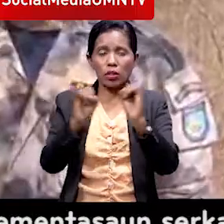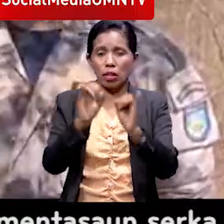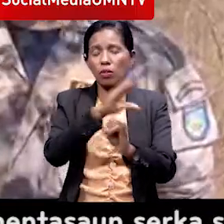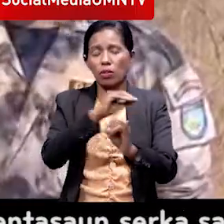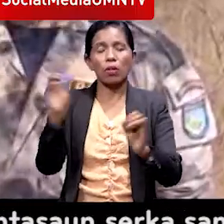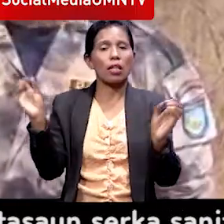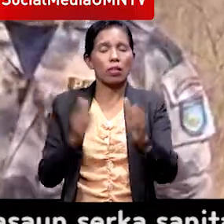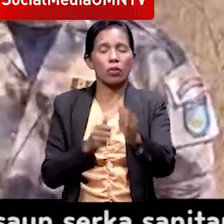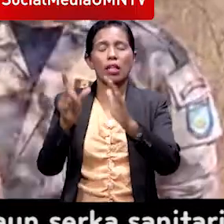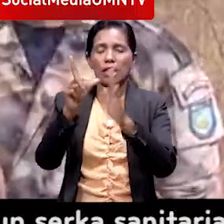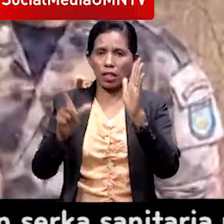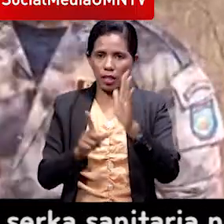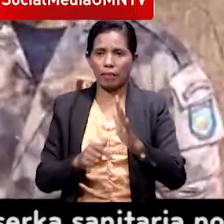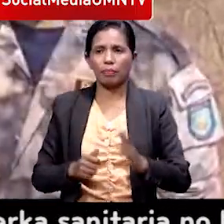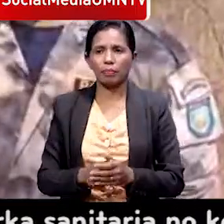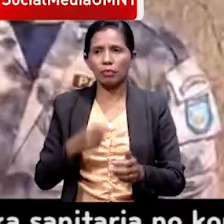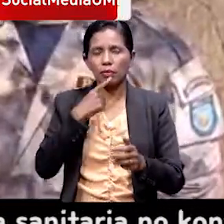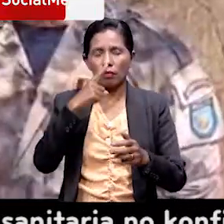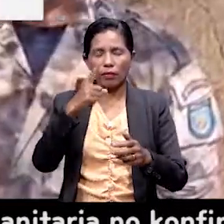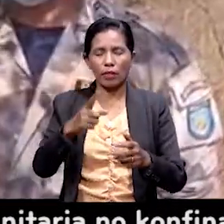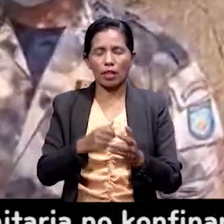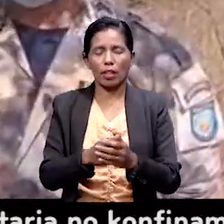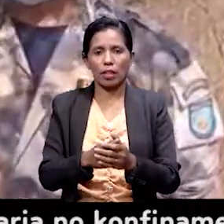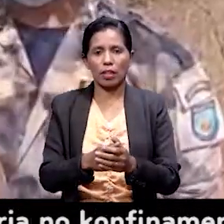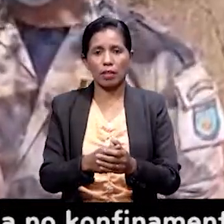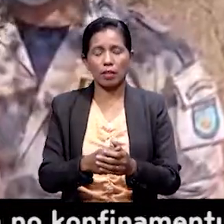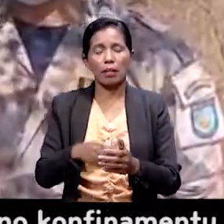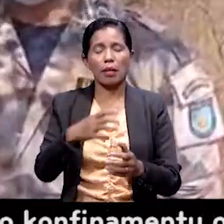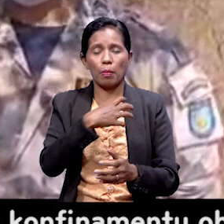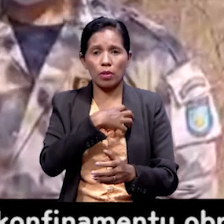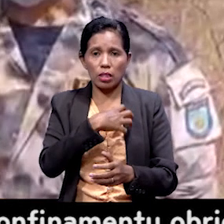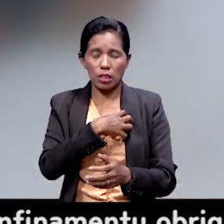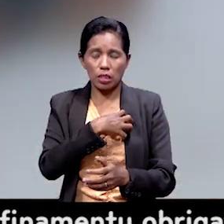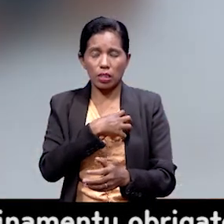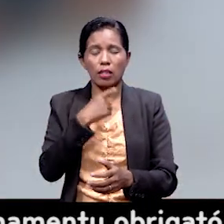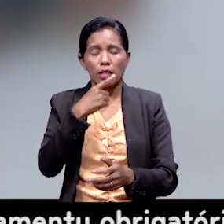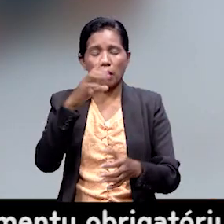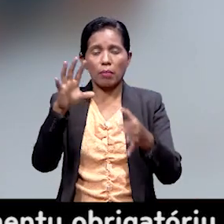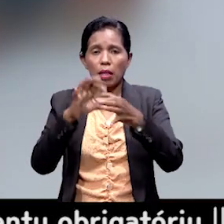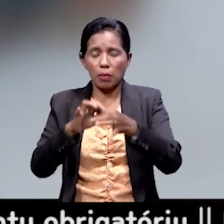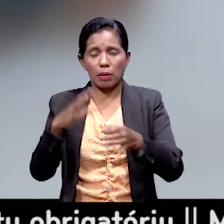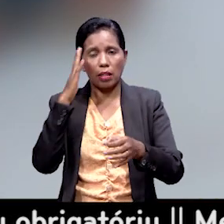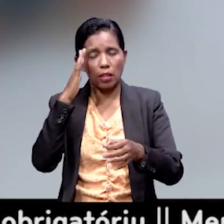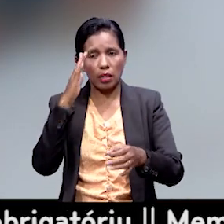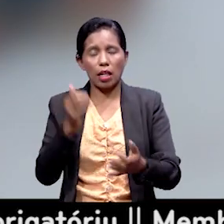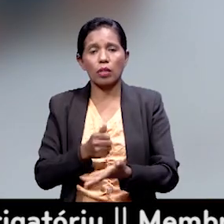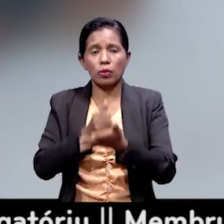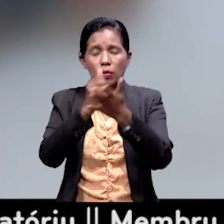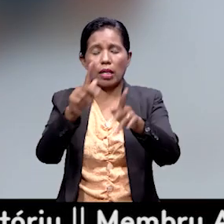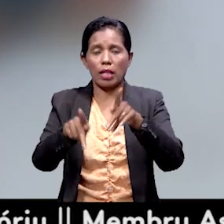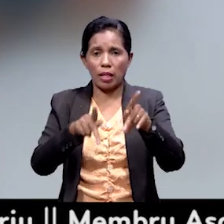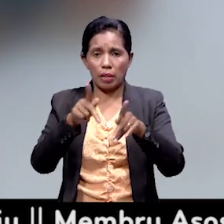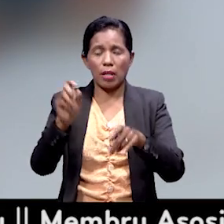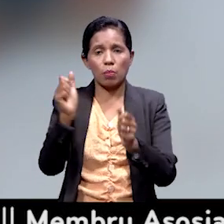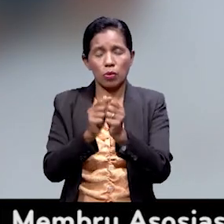komandante UPF superintendente Euclides Bela mos informa ona katak membro nebe mak desconfia facilita cidadão na institusi ida ne